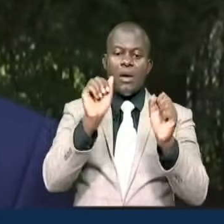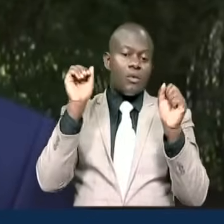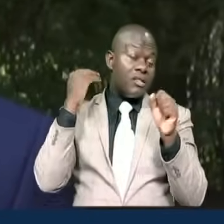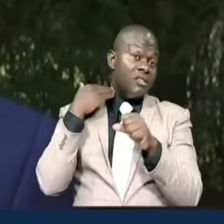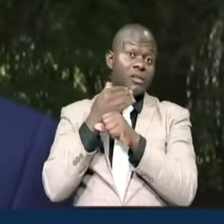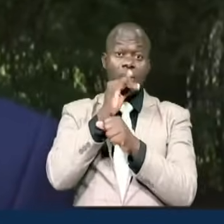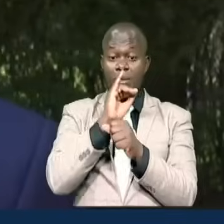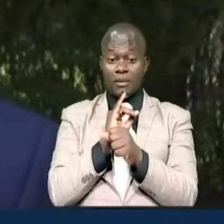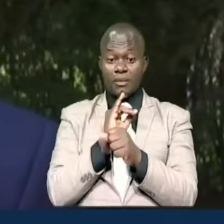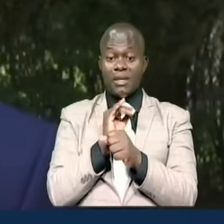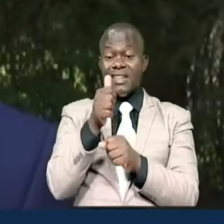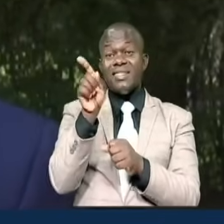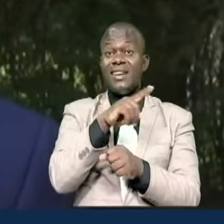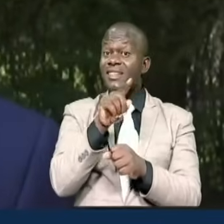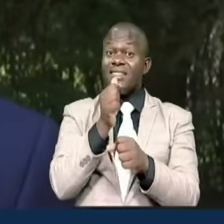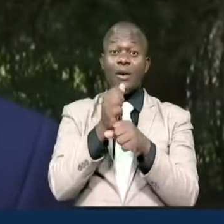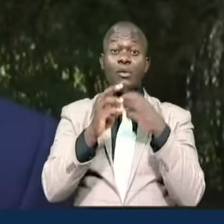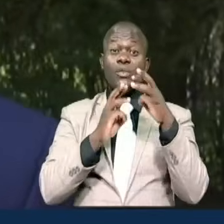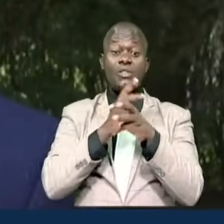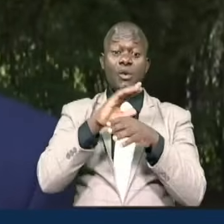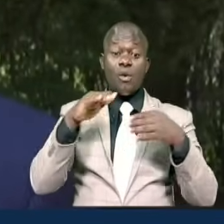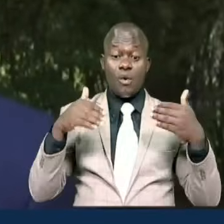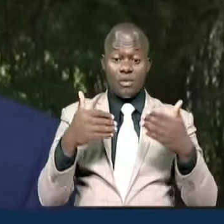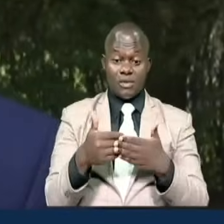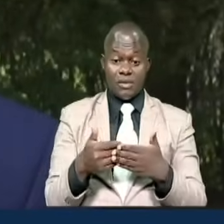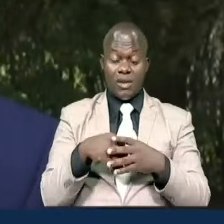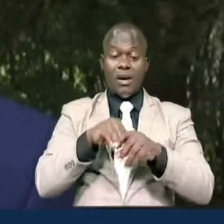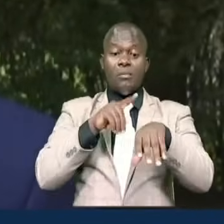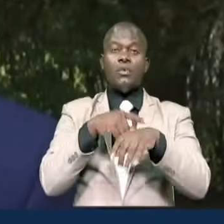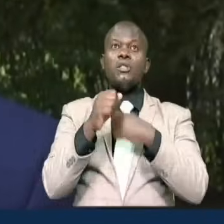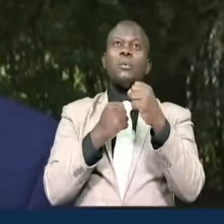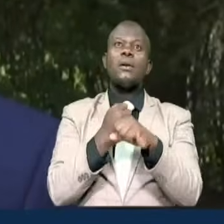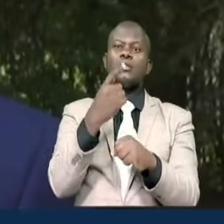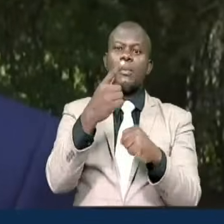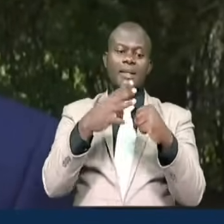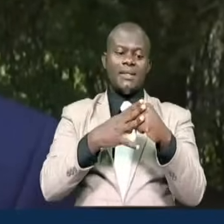gusa, kera n'icyaha cyakorewe isi yose. Mu gihe mu